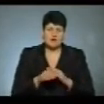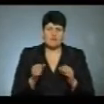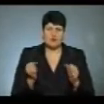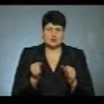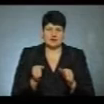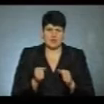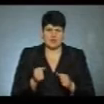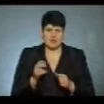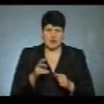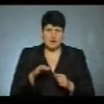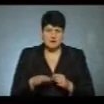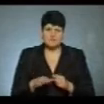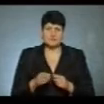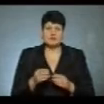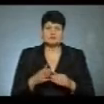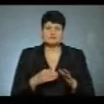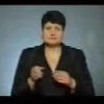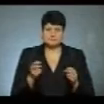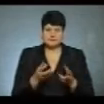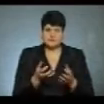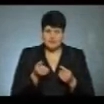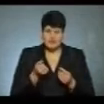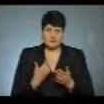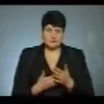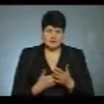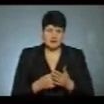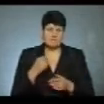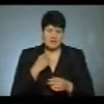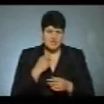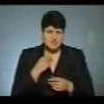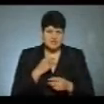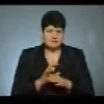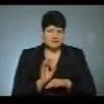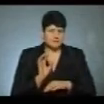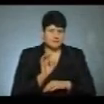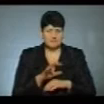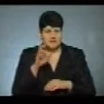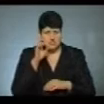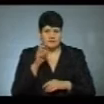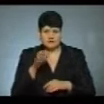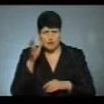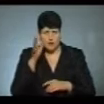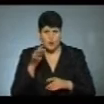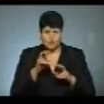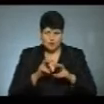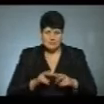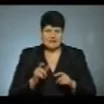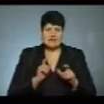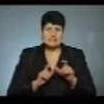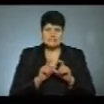підприємства. Фахівці Держпродспоживслужби відібрали зразки курячого м'яса та надіслали їх до Державного науково-дослідного